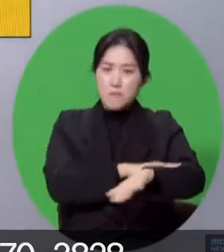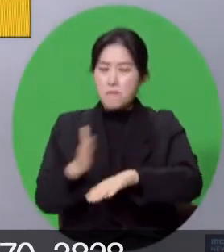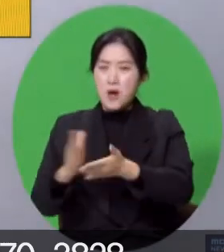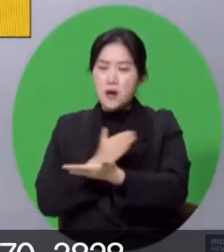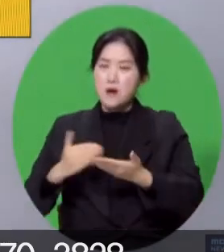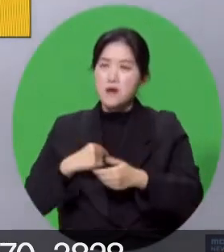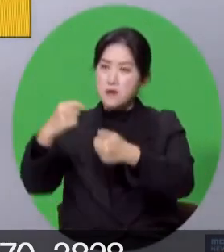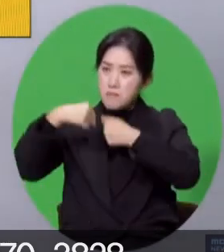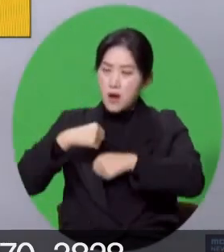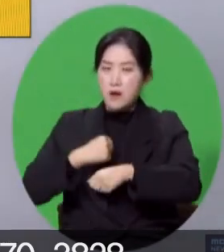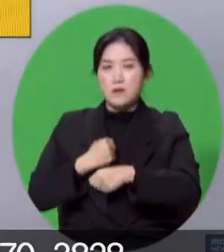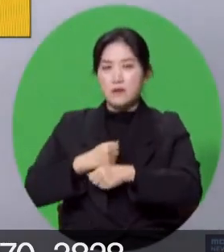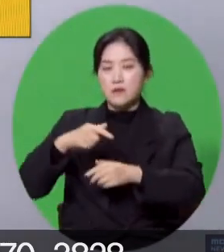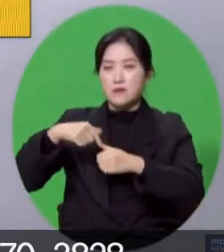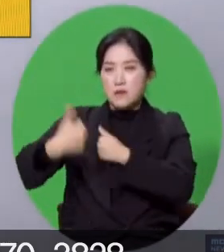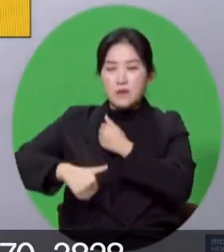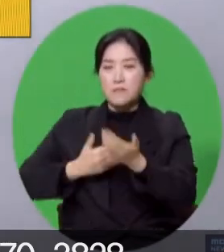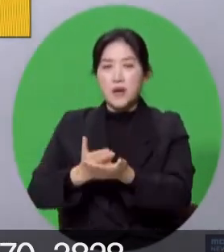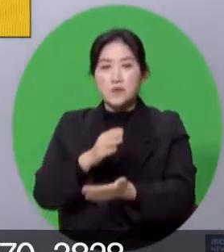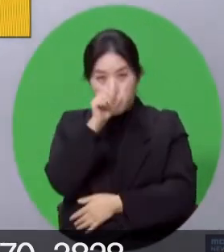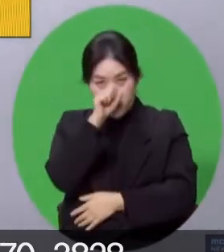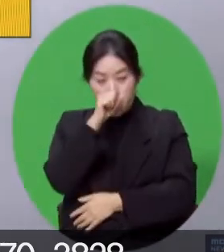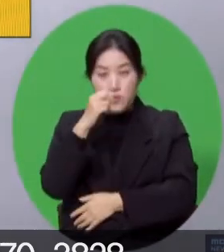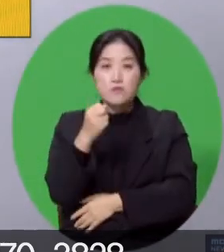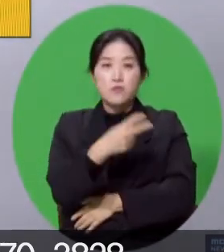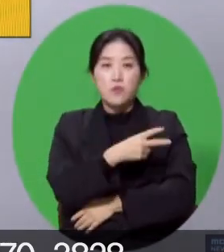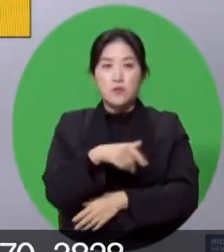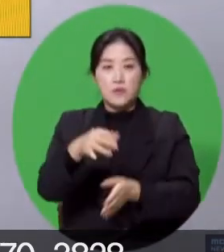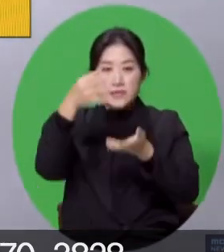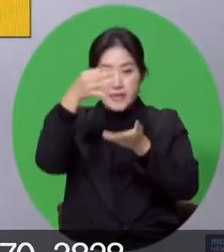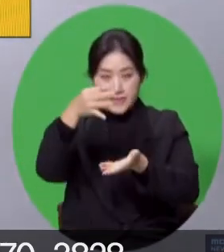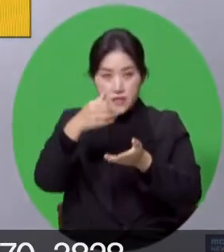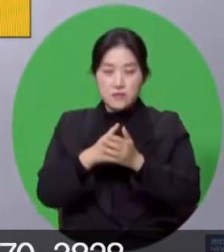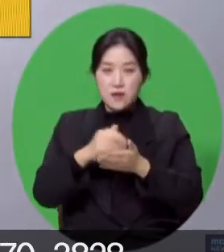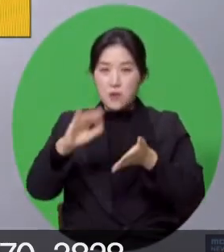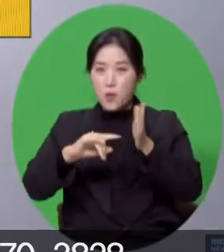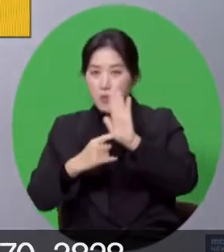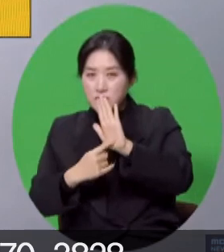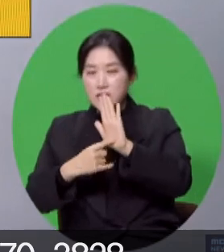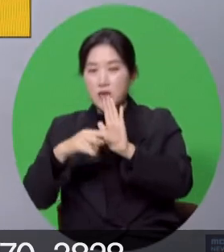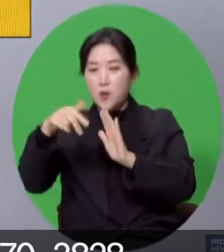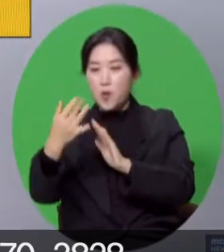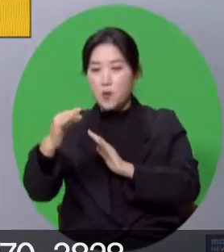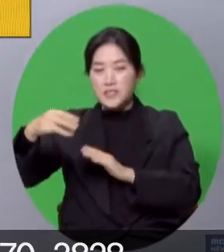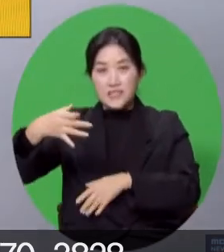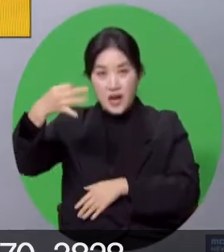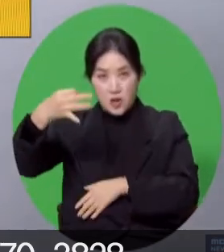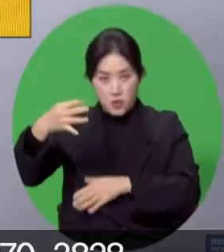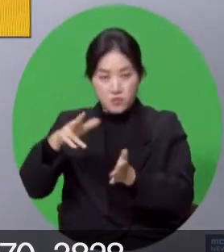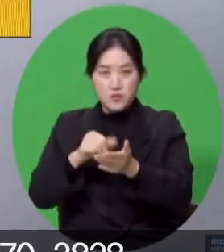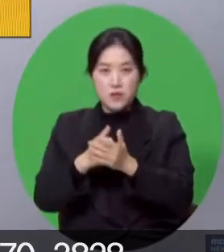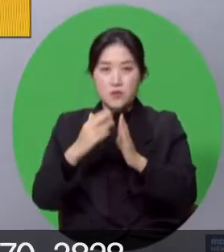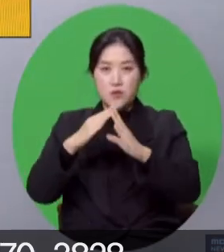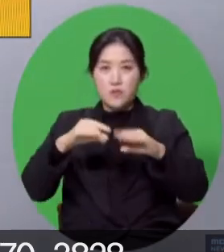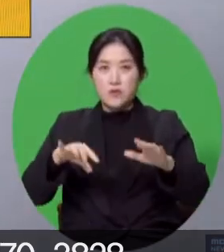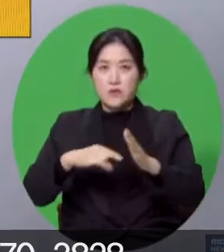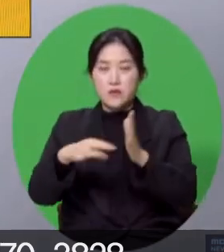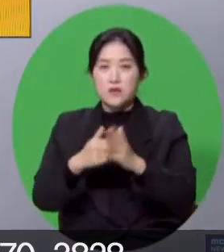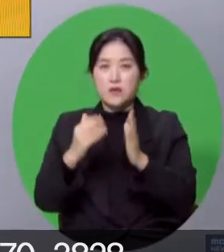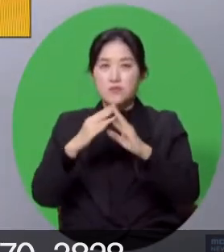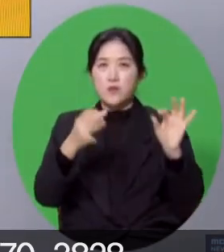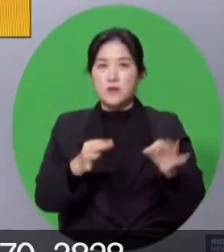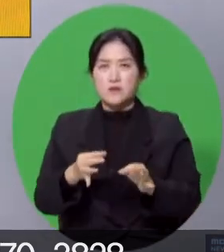방향으로만 가라라고 요구하지 않았으면 좋겠고요. 두 번째 재산세와 공시가격 문제, 종부세 문제는 부동산 가격이